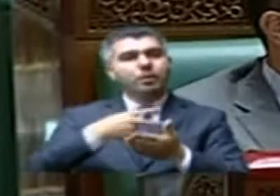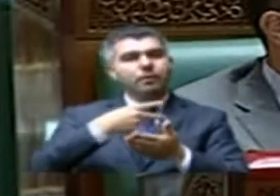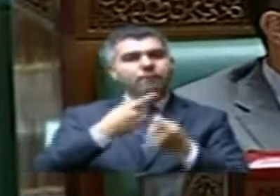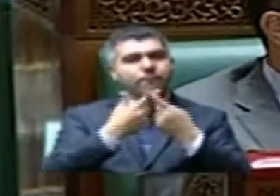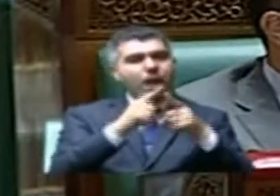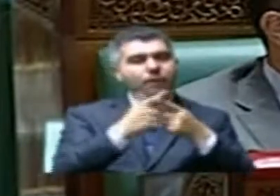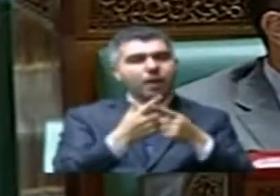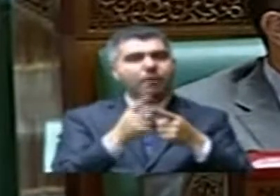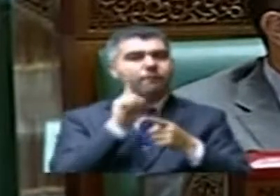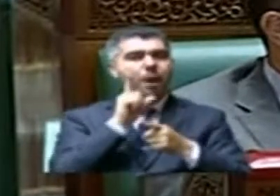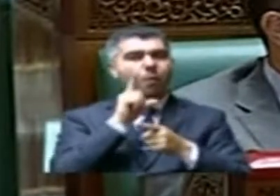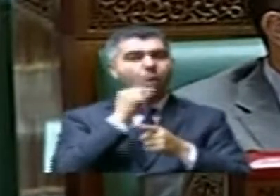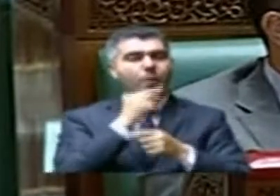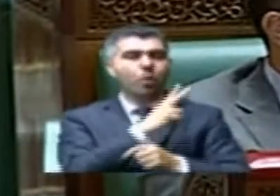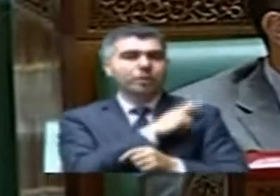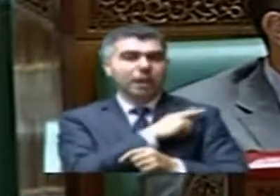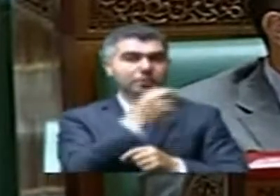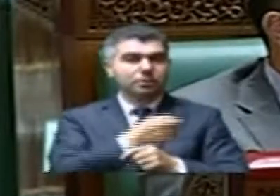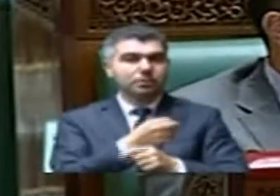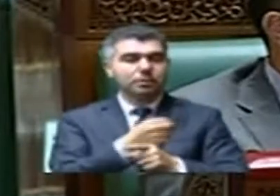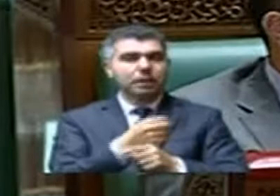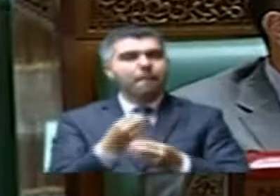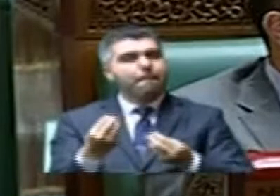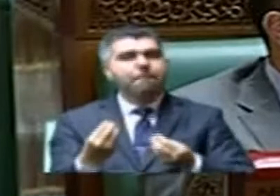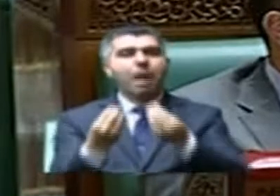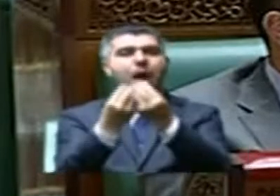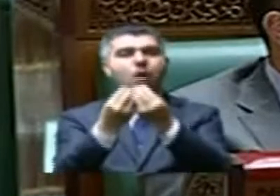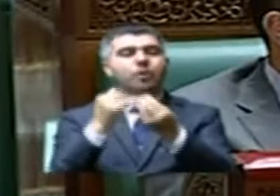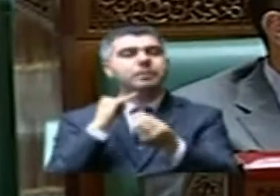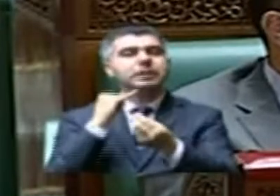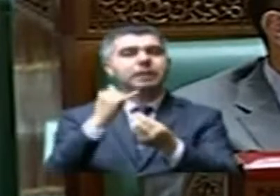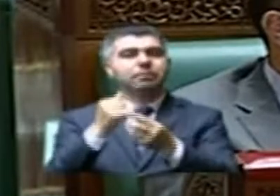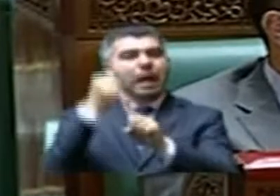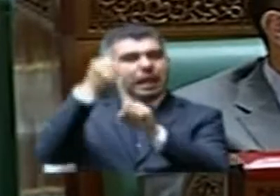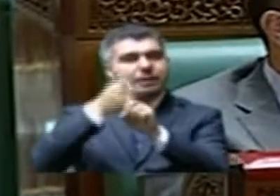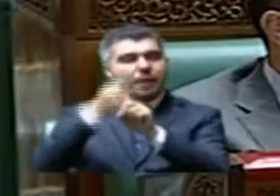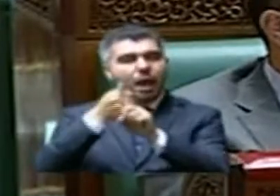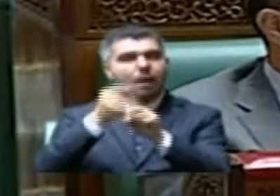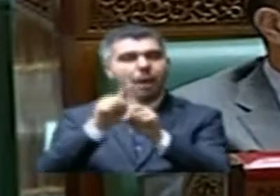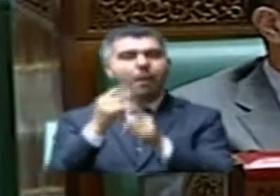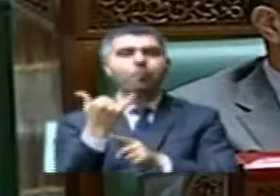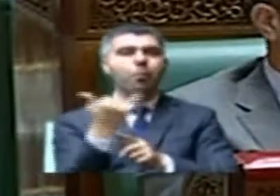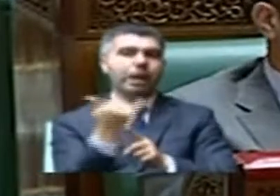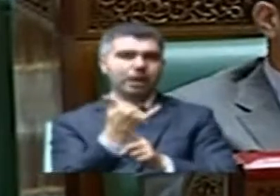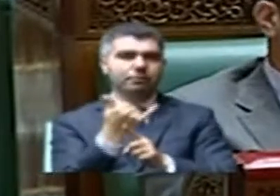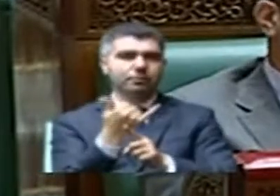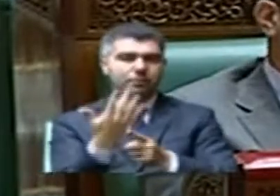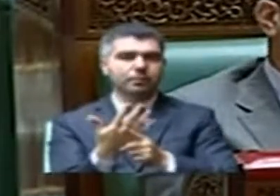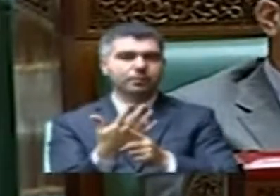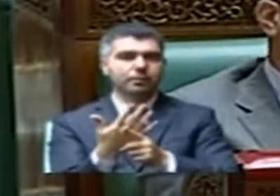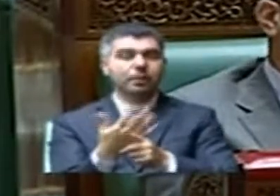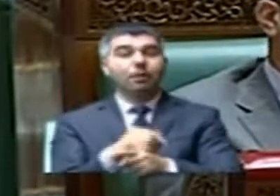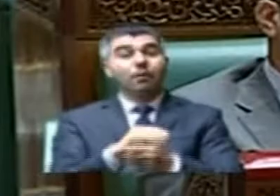ونساء التعليم مجندون من اجل انشاء اصلاح حقيقي، والإصلاح الحقيقي